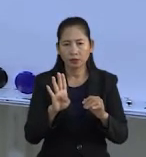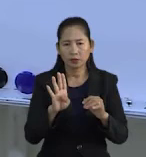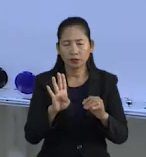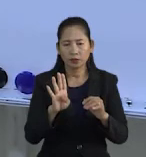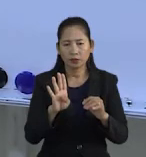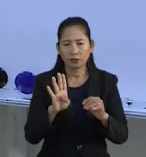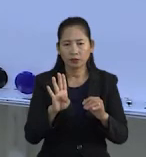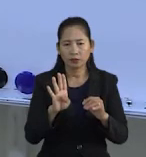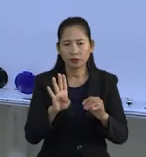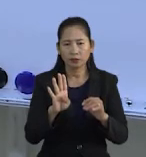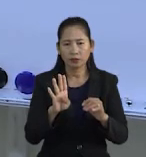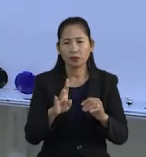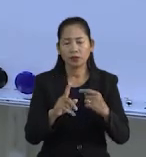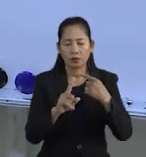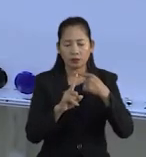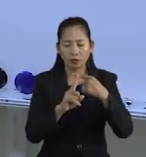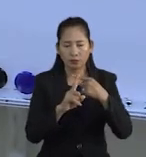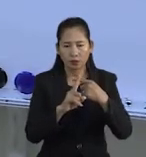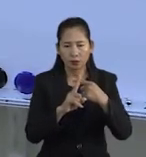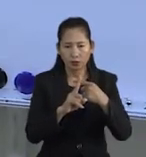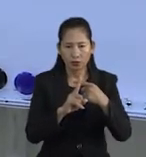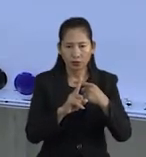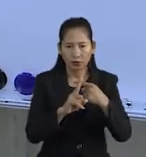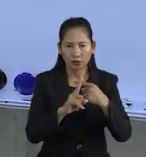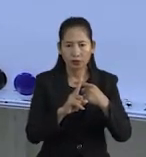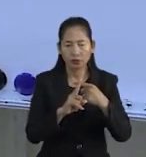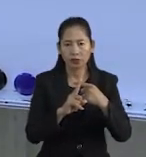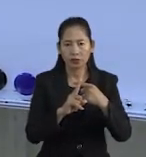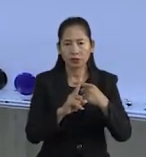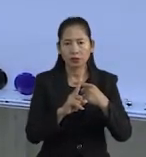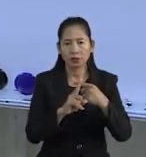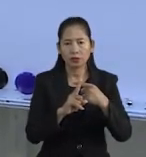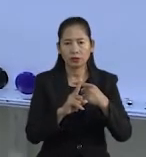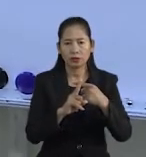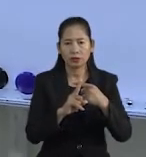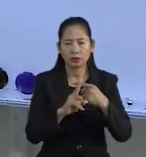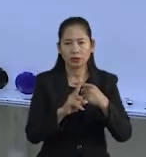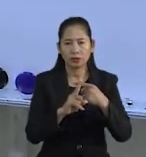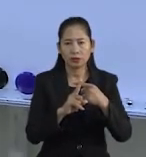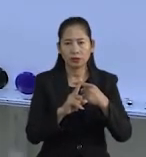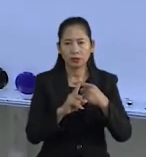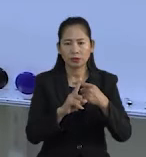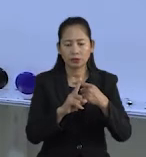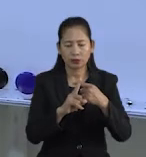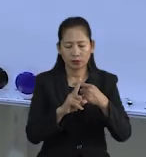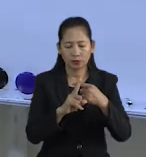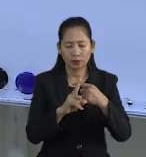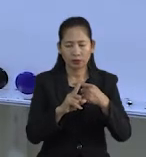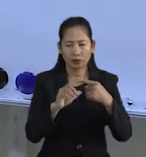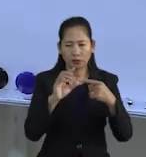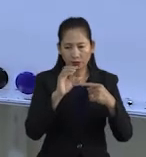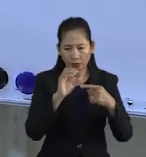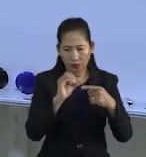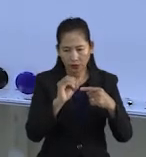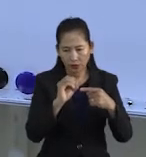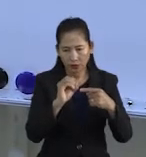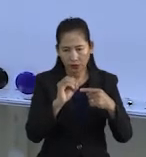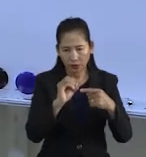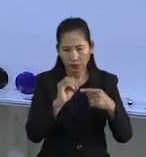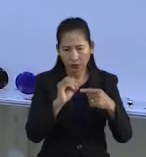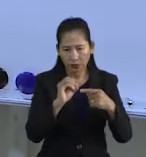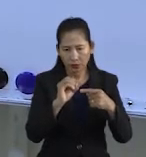buồn là cái nè sôn chơi buồn và bột mà tiết con và bột chùm mũi nắng